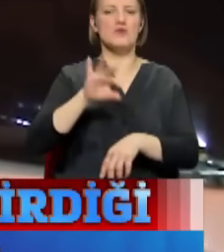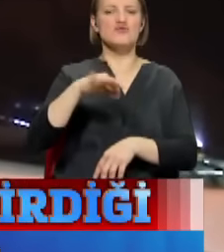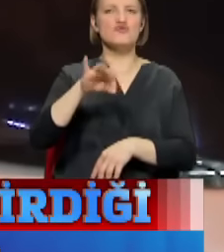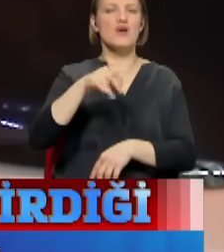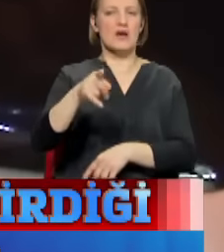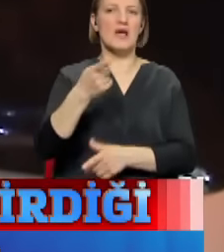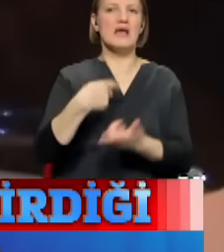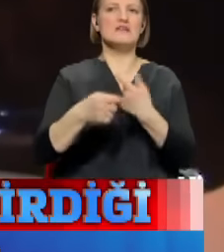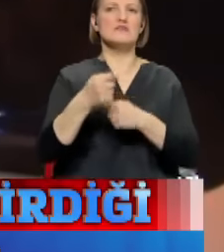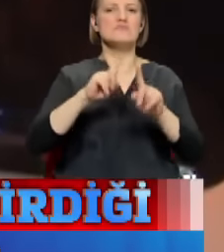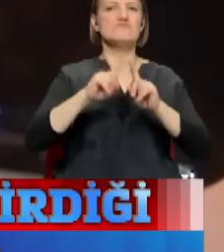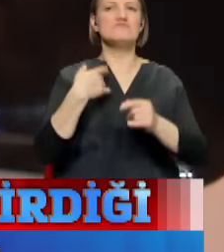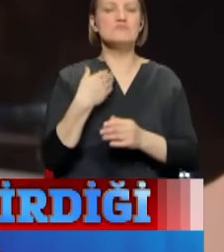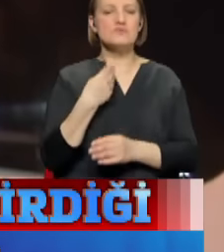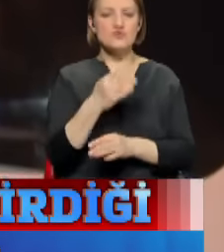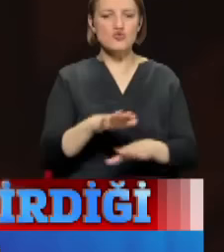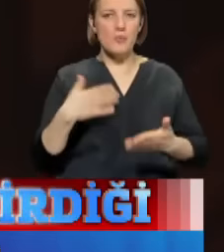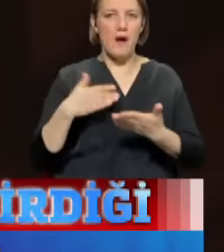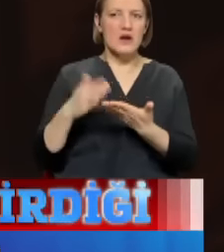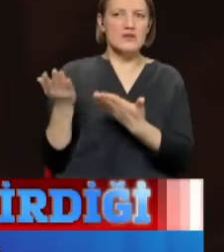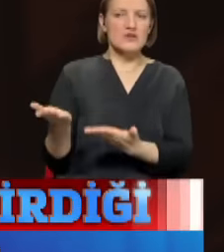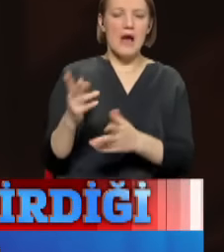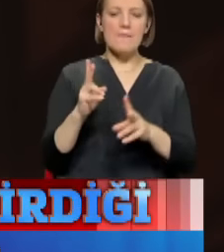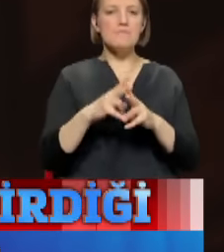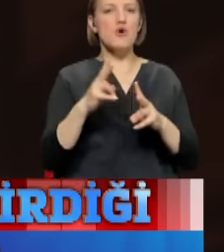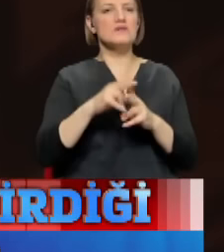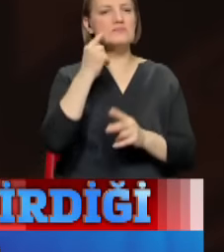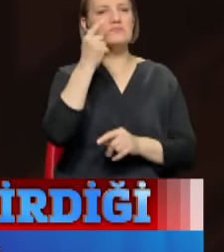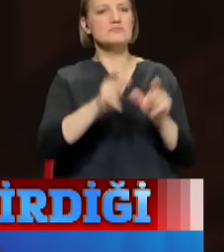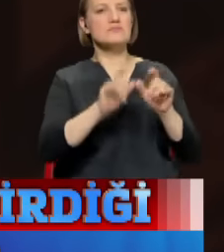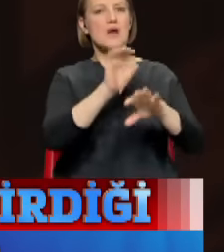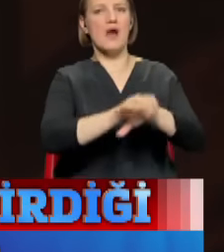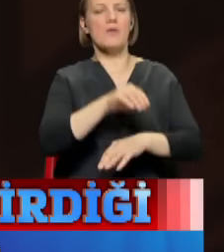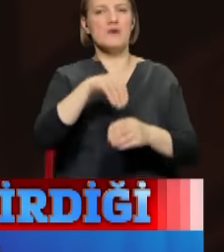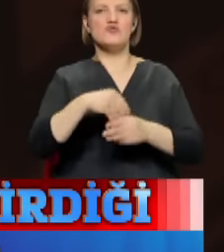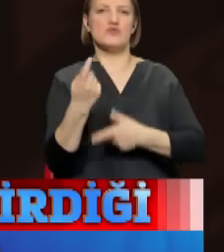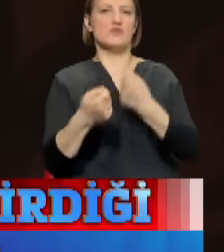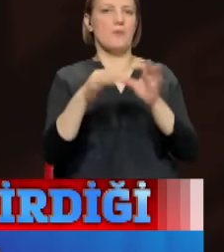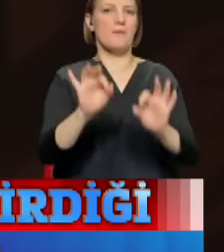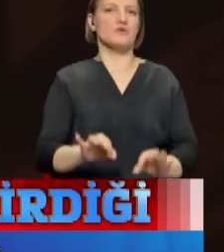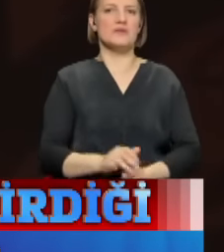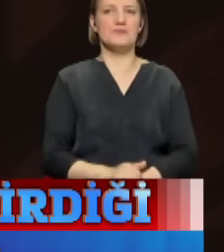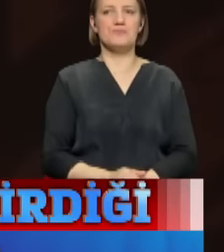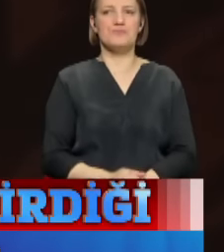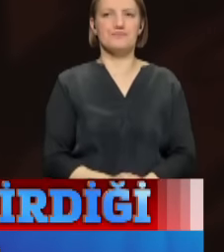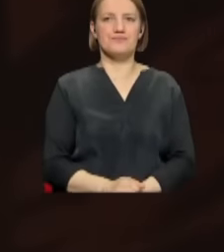Tabii esnaf. Sevdiğimiz bizim çocuklarımızın da arkadaşı ya. Polis saldırganları yakalamak için çalışma başlattı.